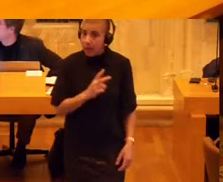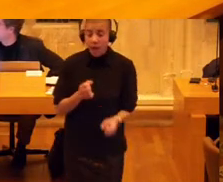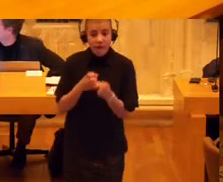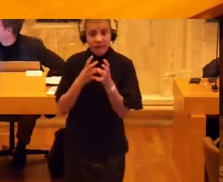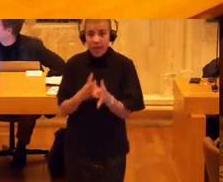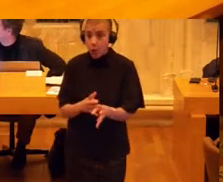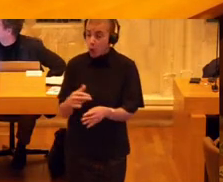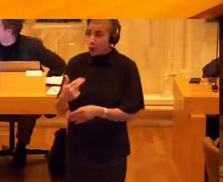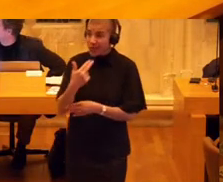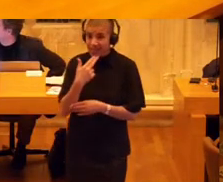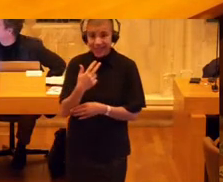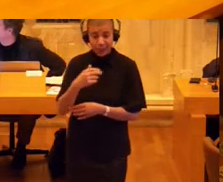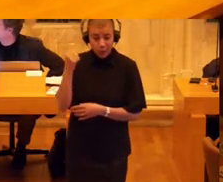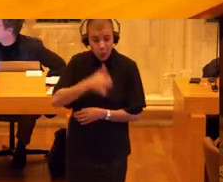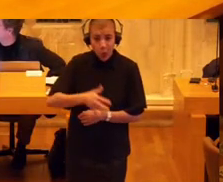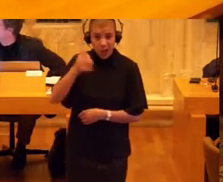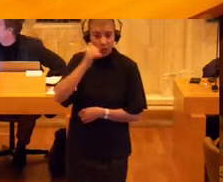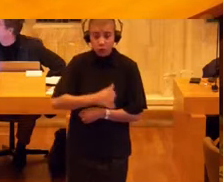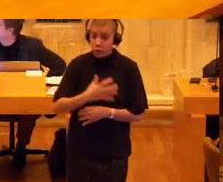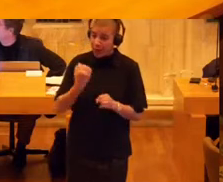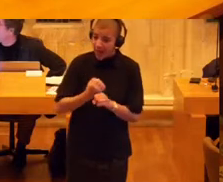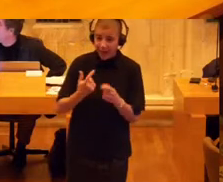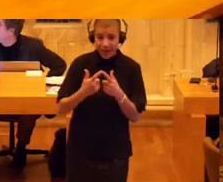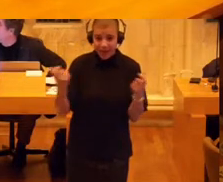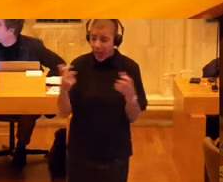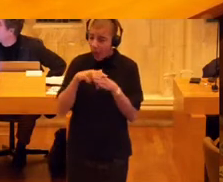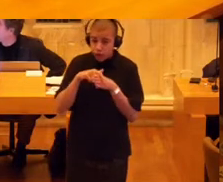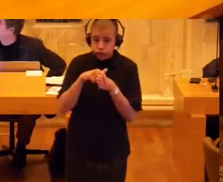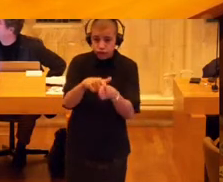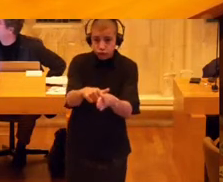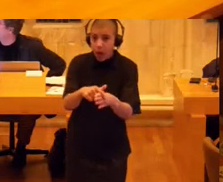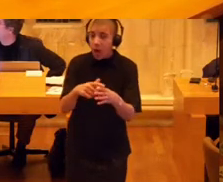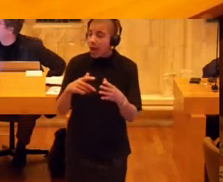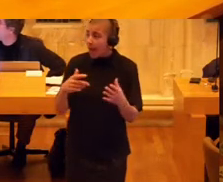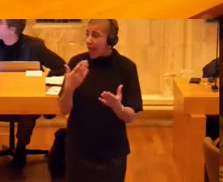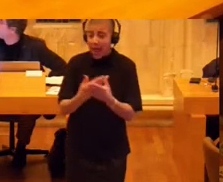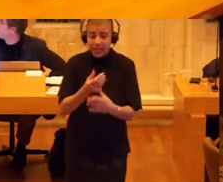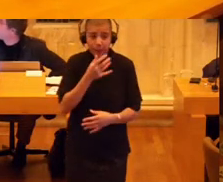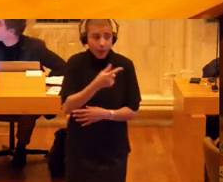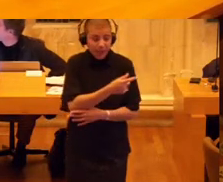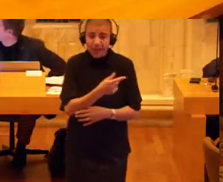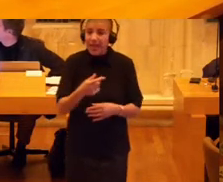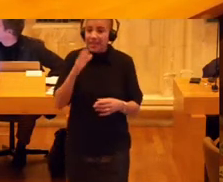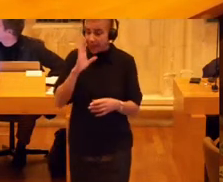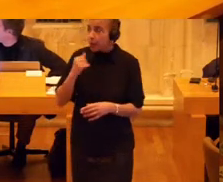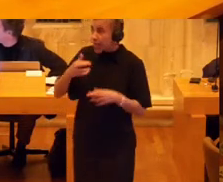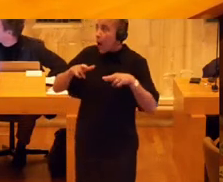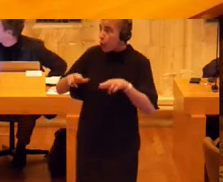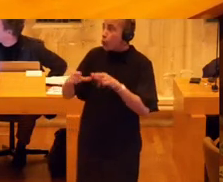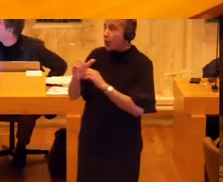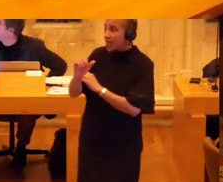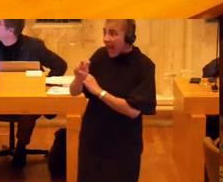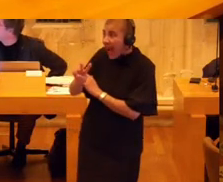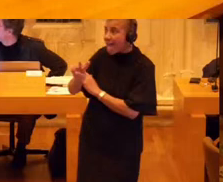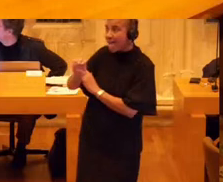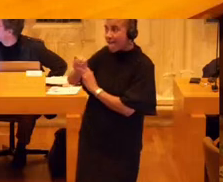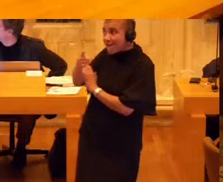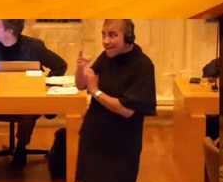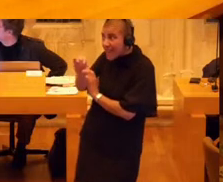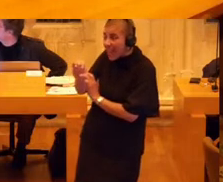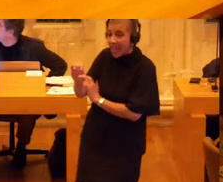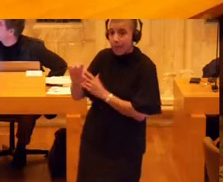dans... À chaque fois, on cite la Hollande. Mais non, allez tout bêtement à Rouen. Rouen, c'est pas très loin. Hein. C'est notre concurrente régionale. Allez à Rouen. Toutes